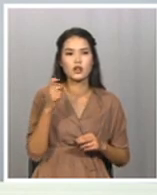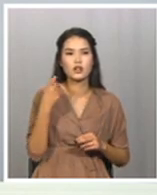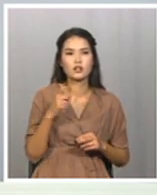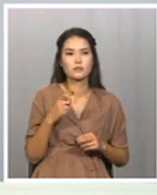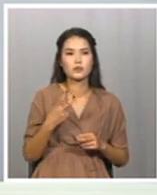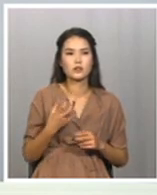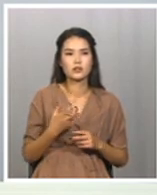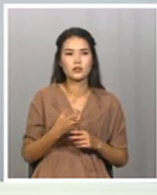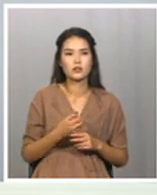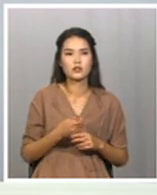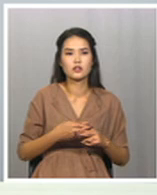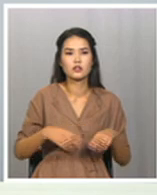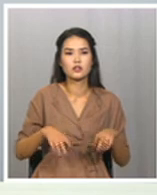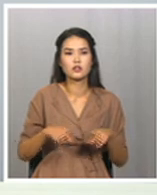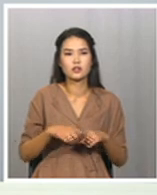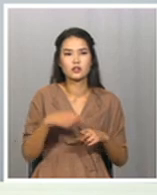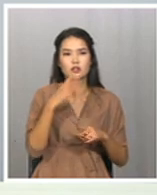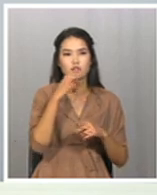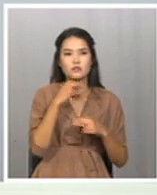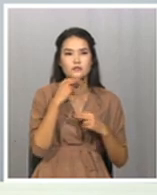түсіну үшін тақтаға назар